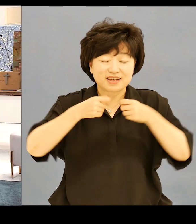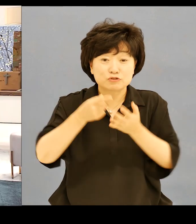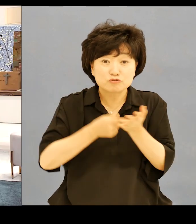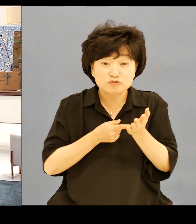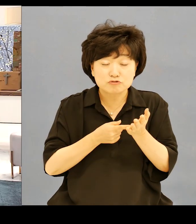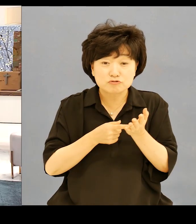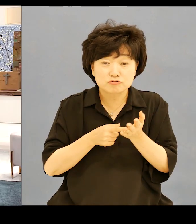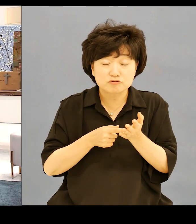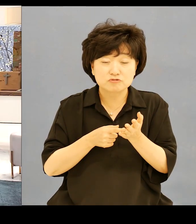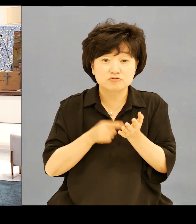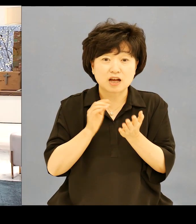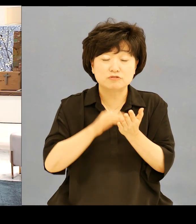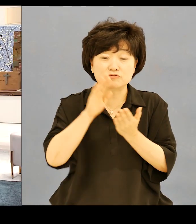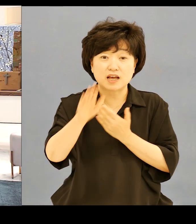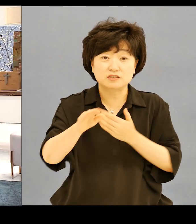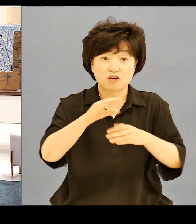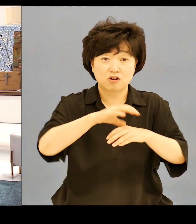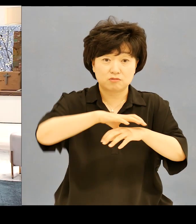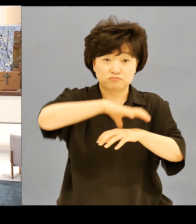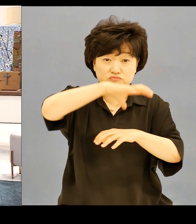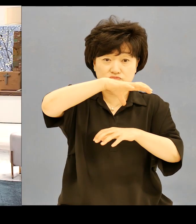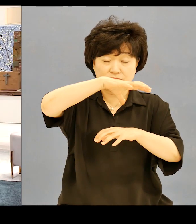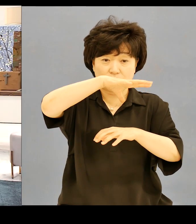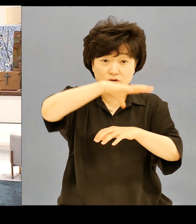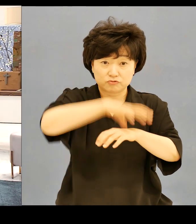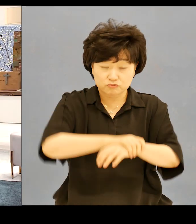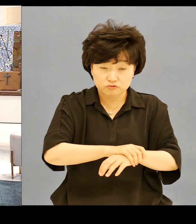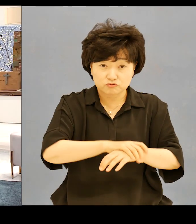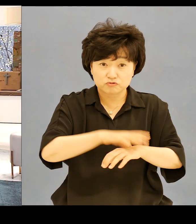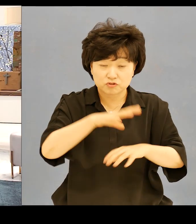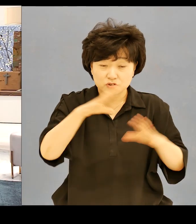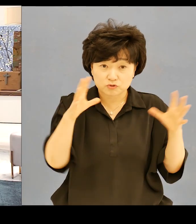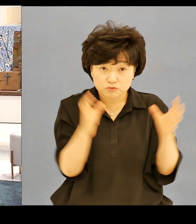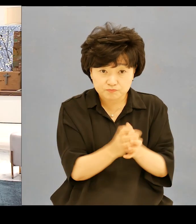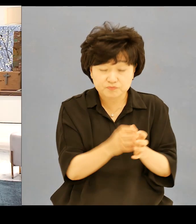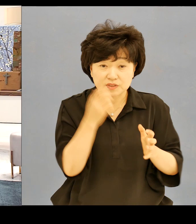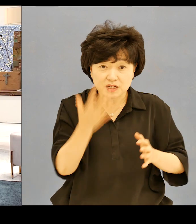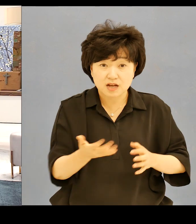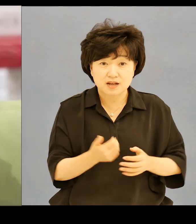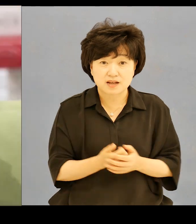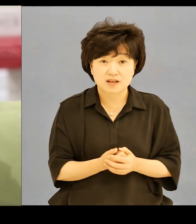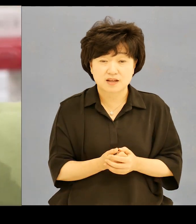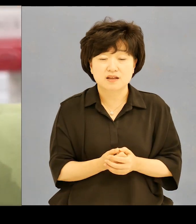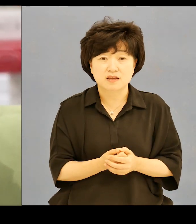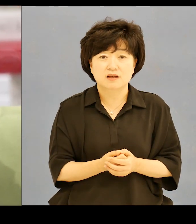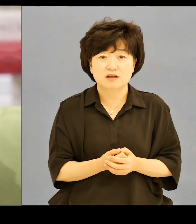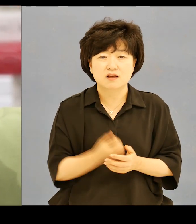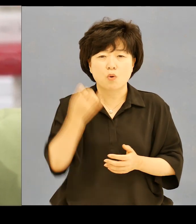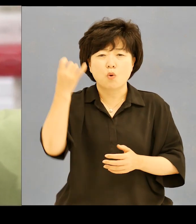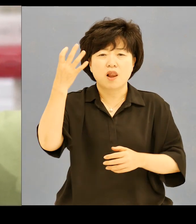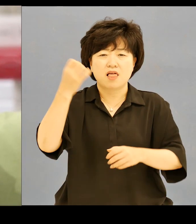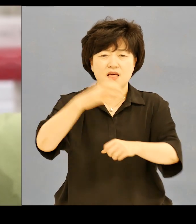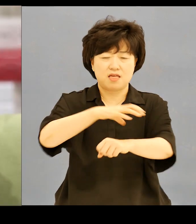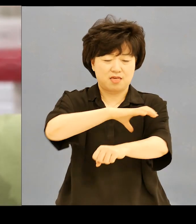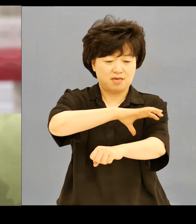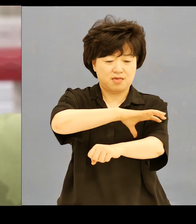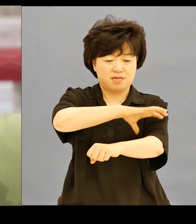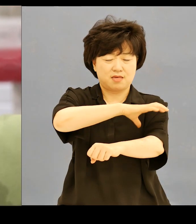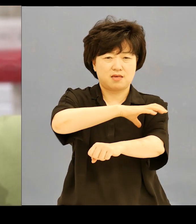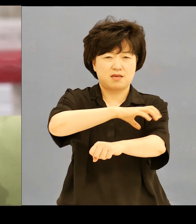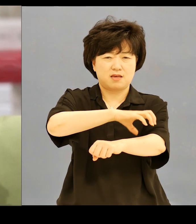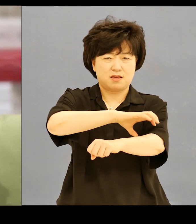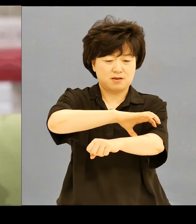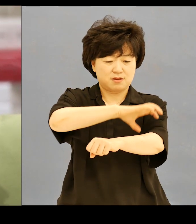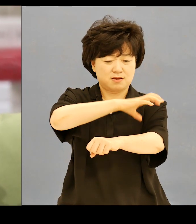거예요. 이제 제가 그 여기 여기 보시면 원래는 이만큼 혈종이